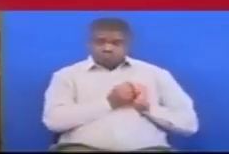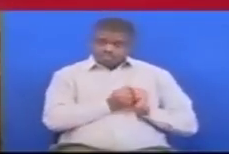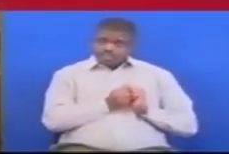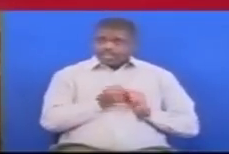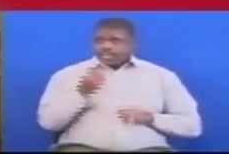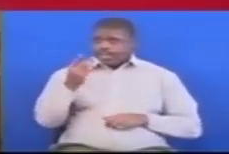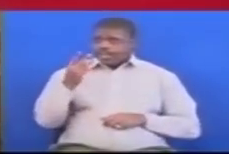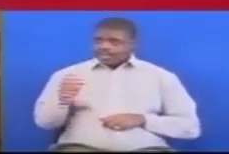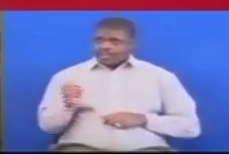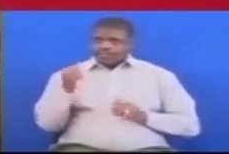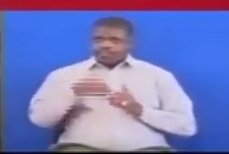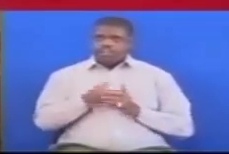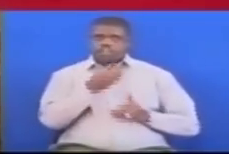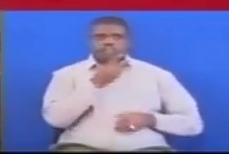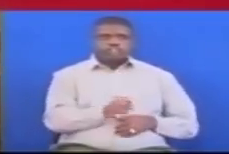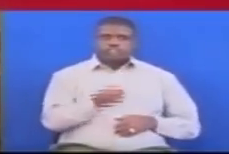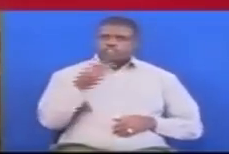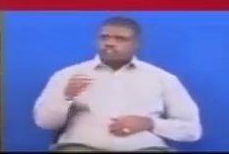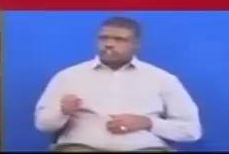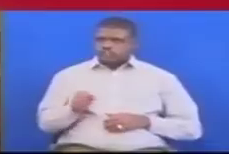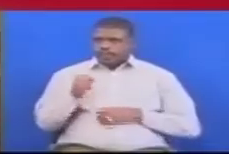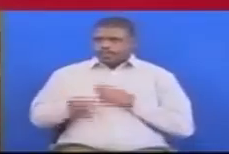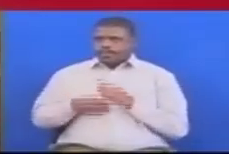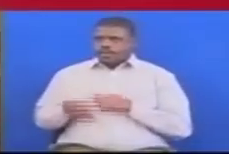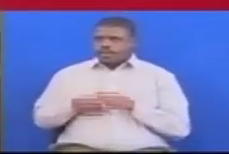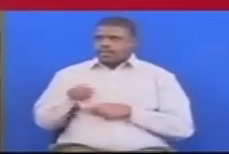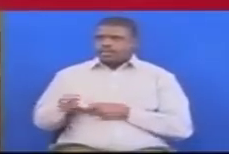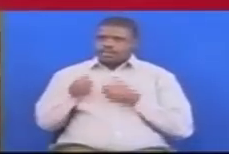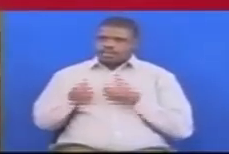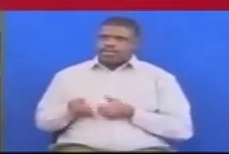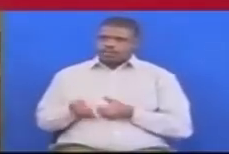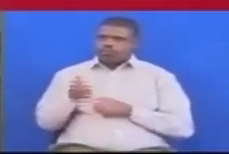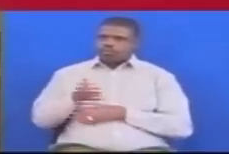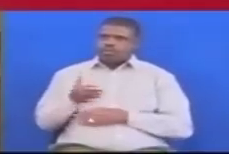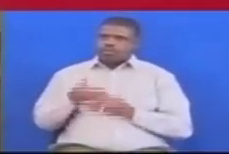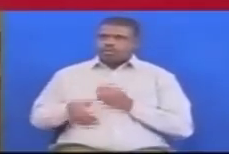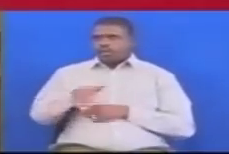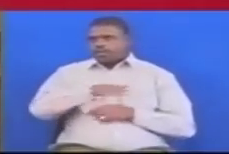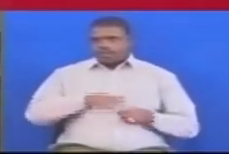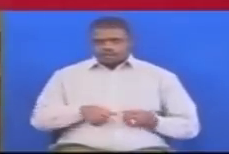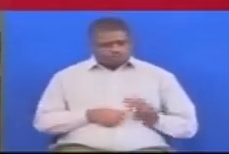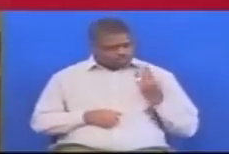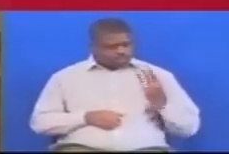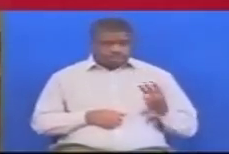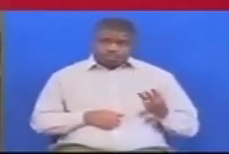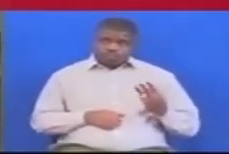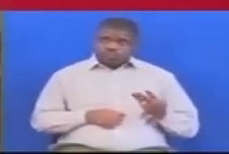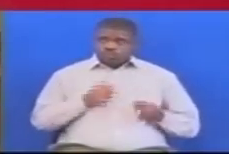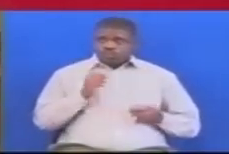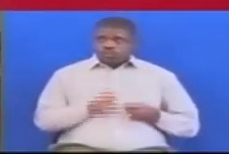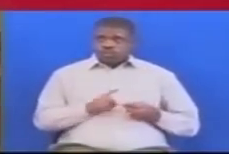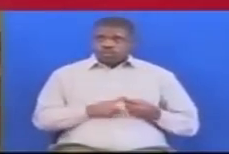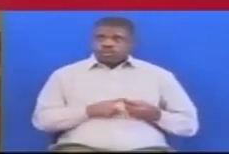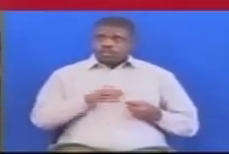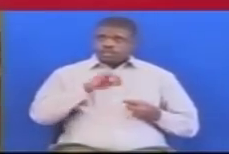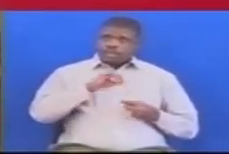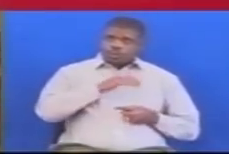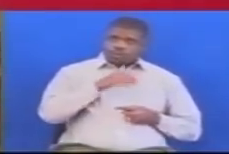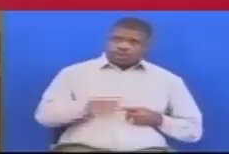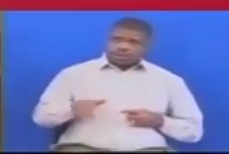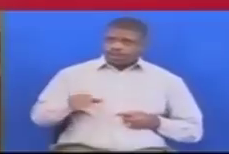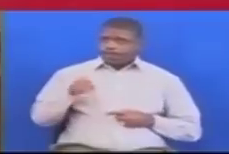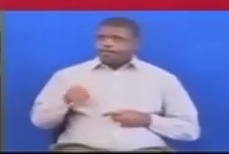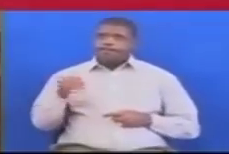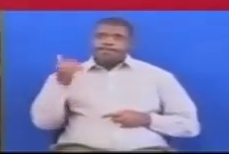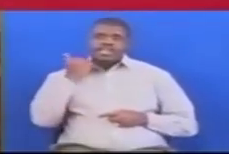30% ifikapo 2020. Miradi hiyo inatarajiwa kujengwa katika maeneo matatu: kwanza Jangwani, Kurasini na Mbezi